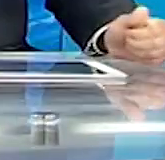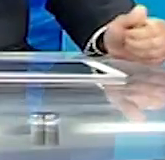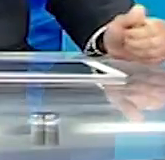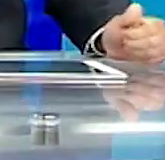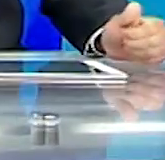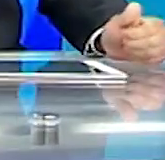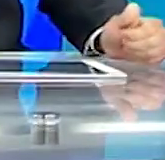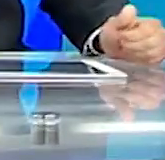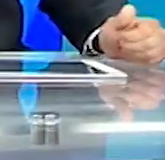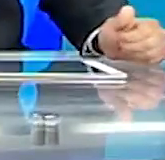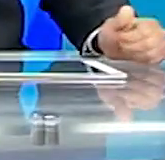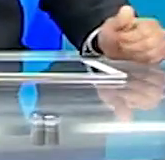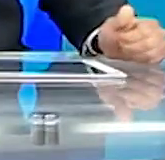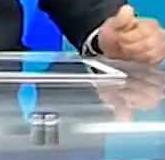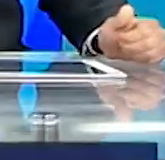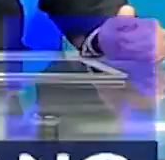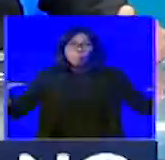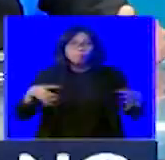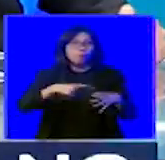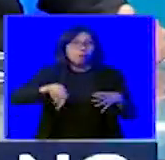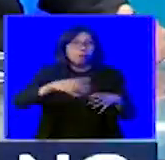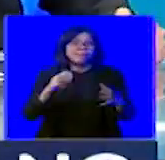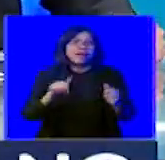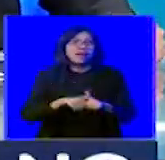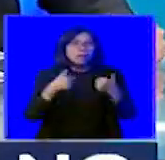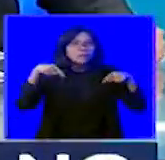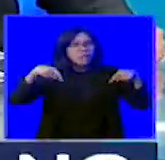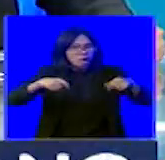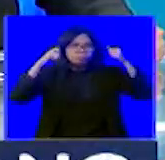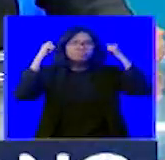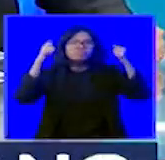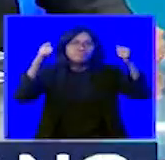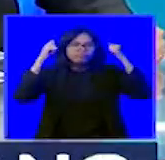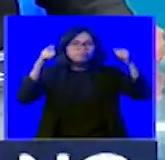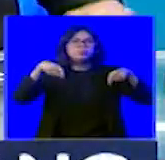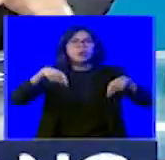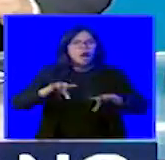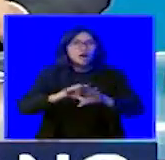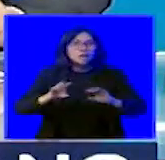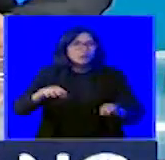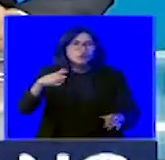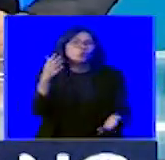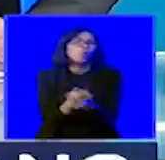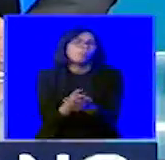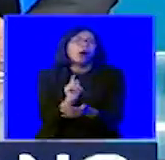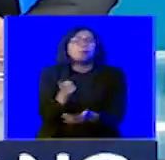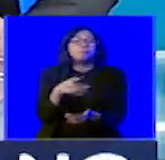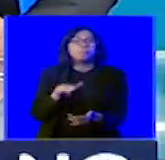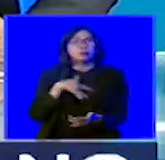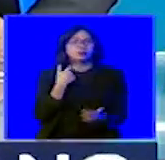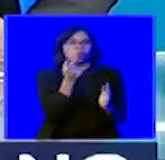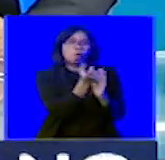Hai guru dari berbagai Serikat Pekerja di Kabupaten tangerangbanten kembali menggelar aksi mogok kerja sebagai bentuk penolakan terhadap